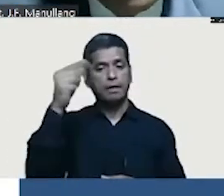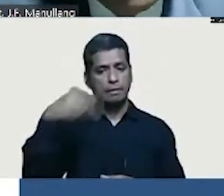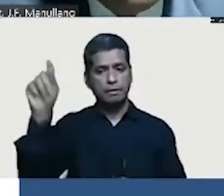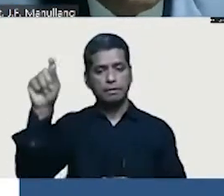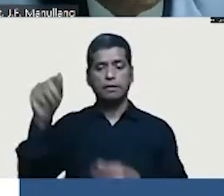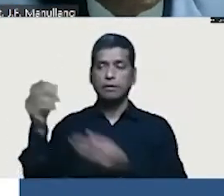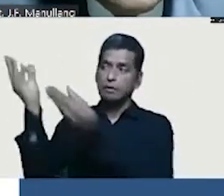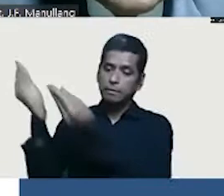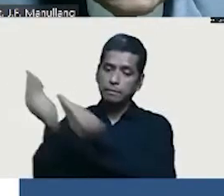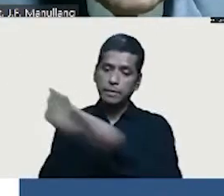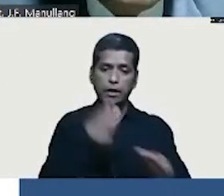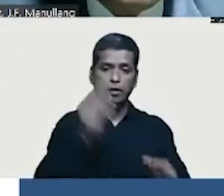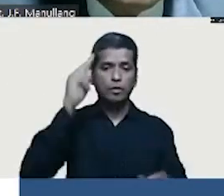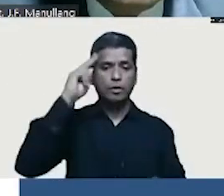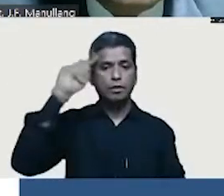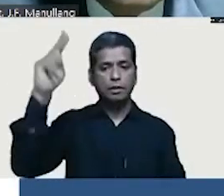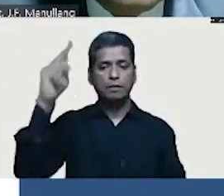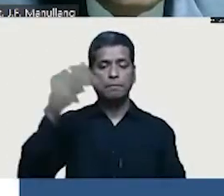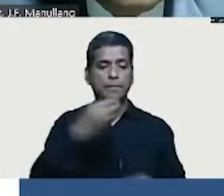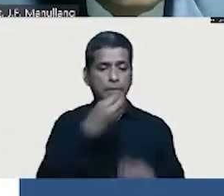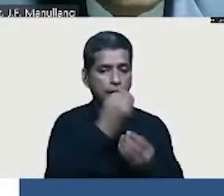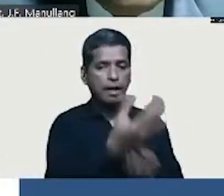untuk menyatakan